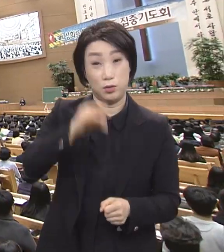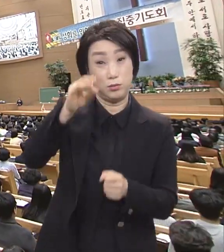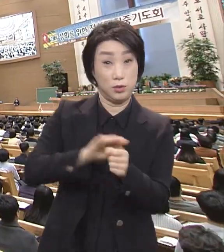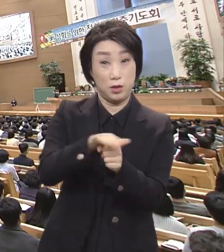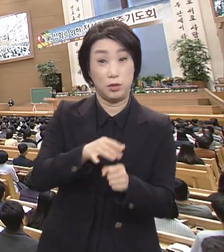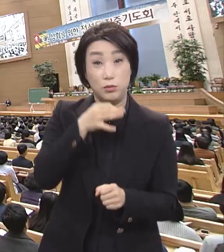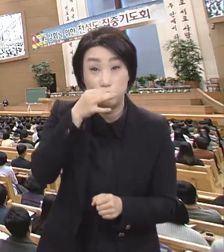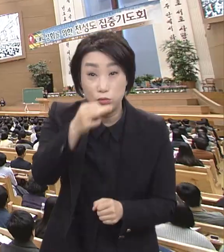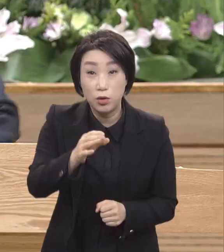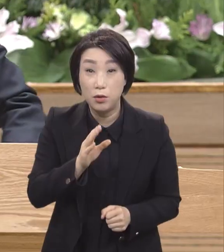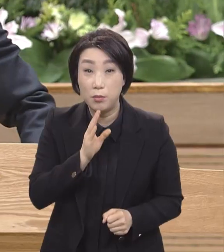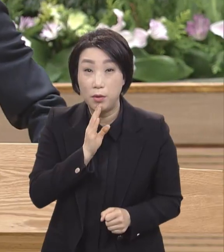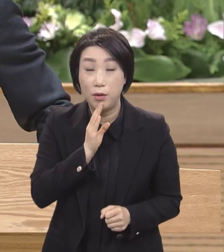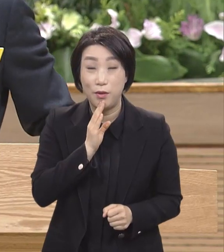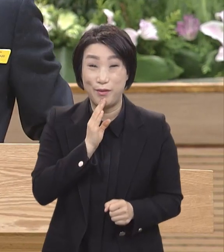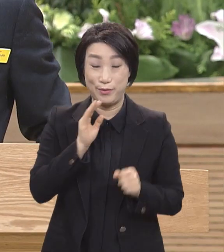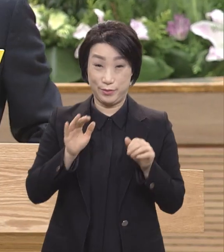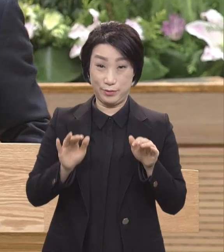첫사랑.